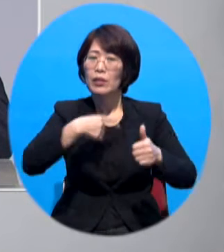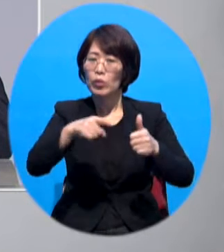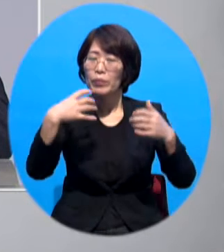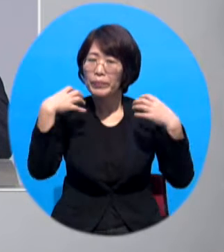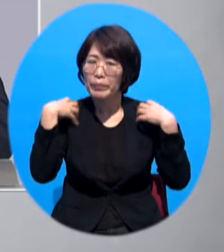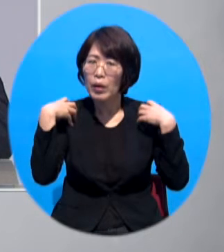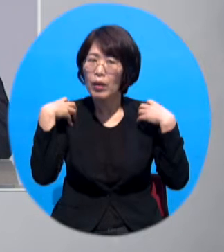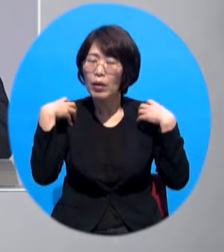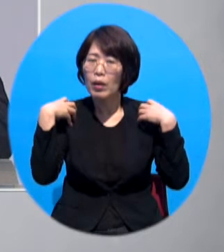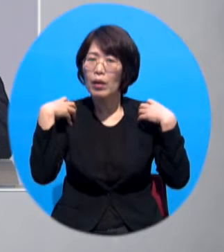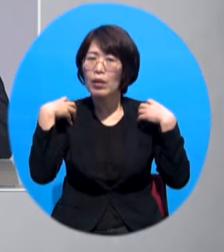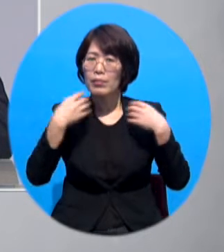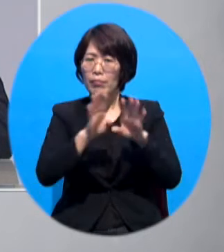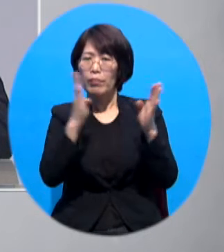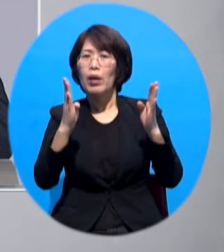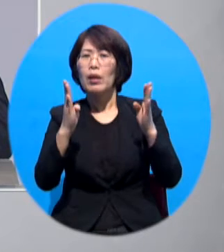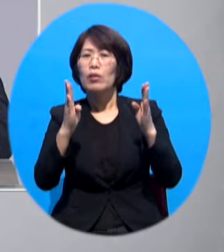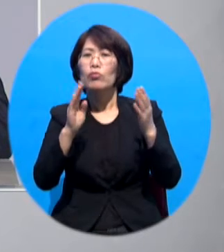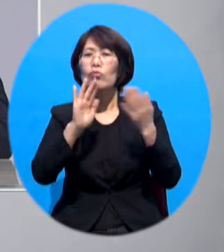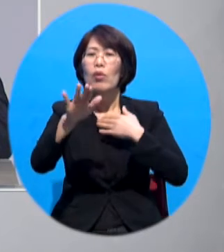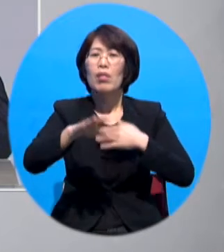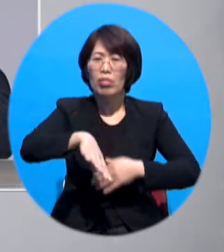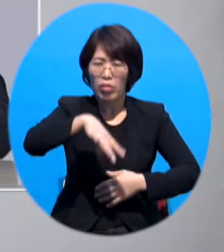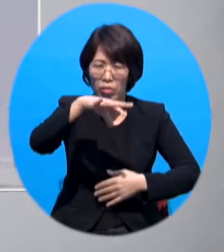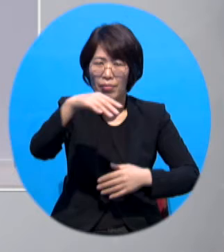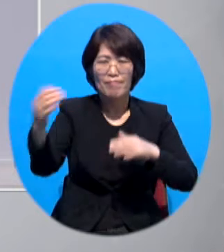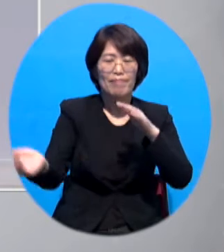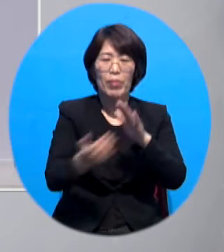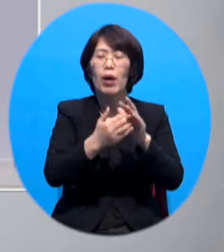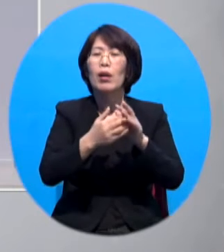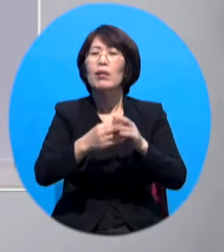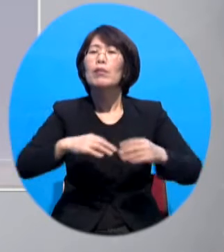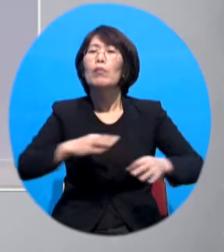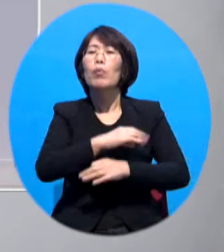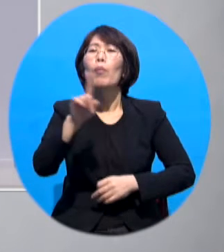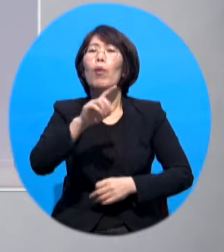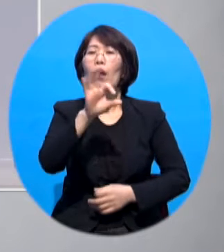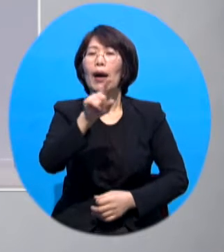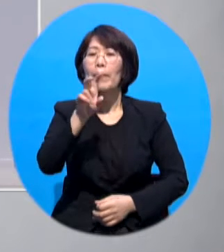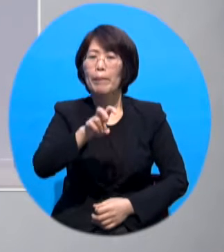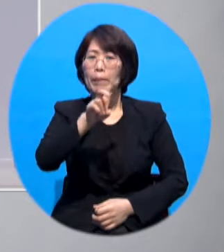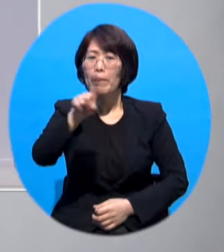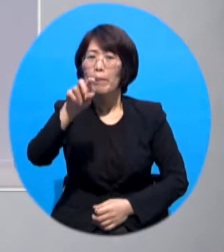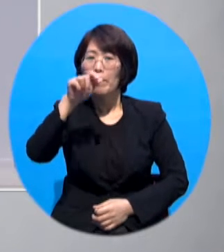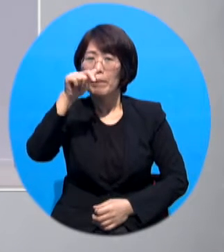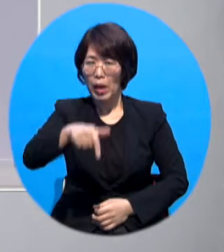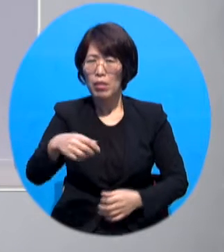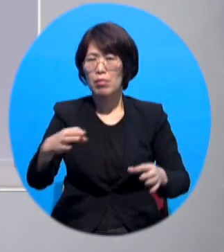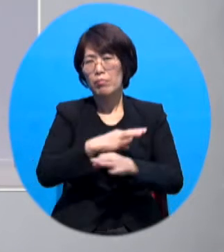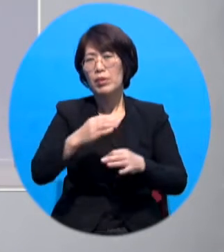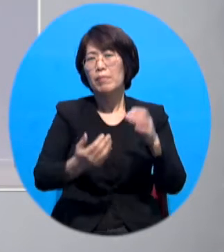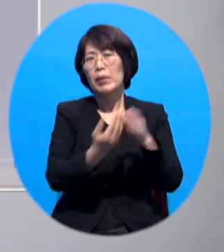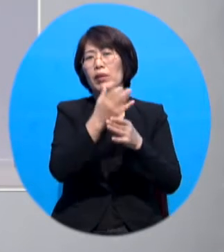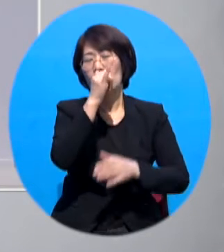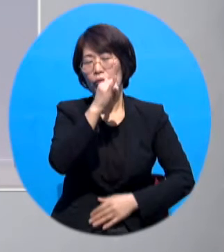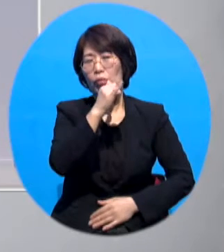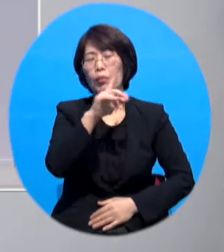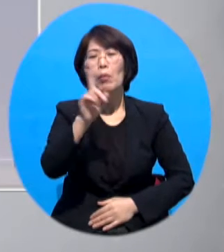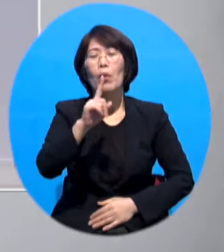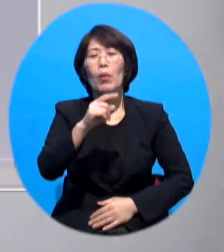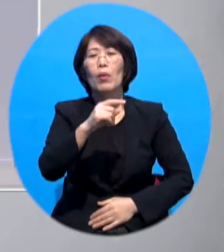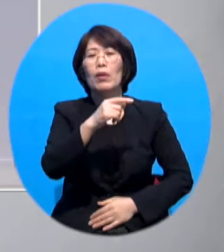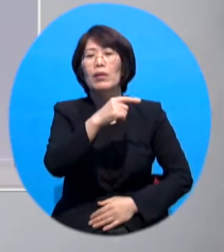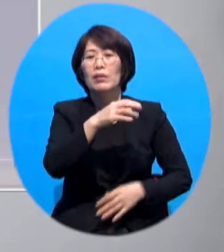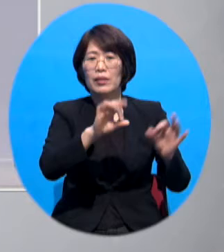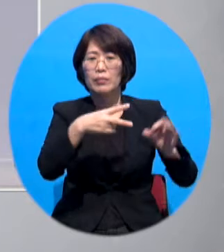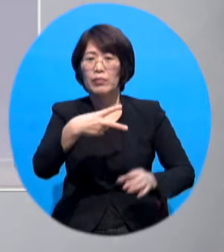개청 이래 최대의 비리 스캔들이 라고 하는 암막 스캔들 사건이 있었습니다 암막 비리 줘 바로 김대중